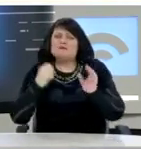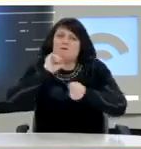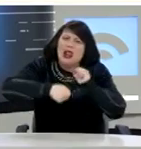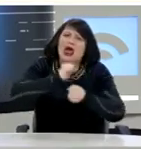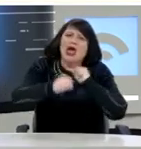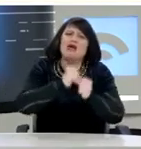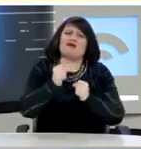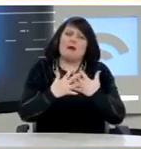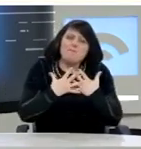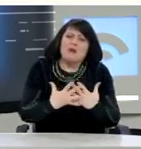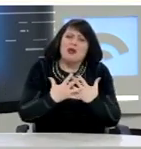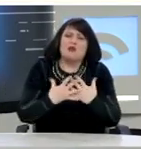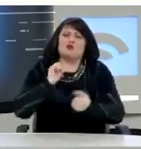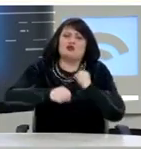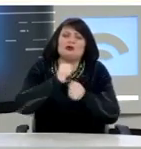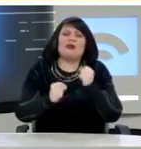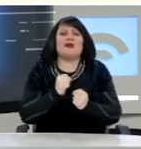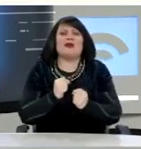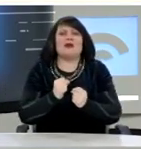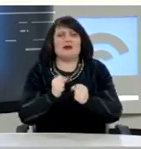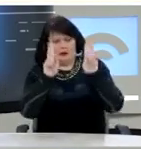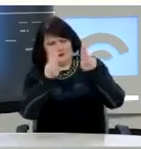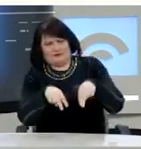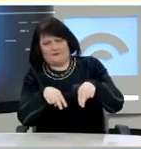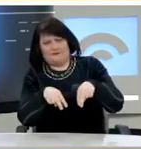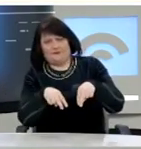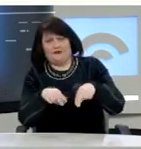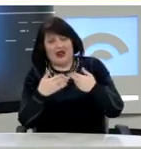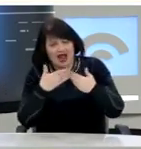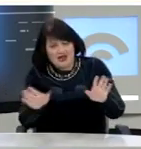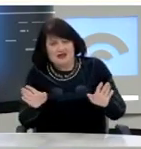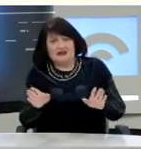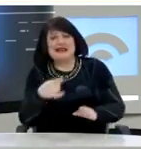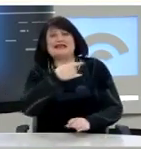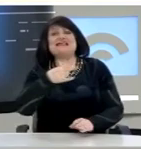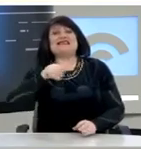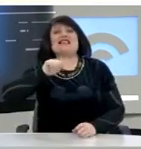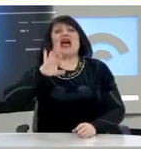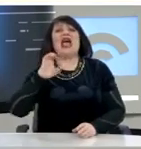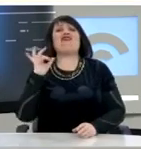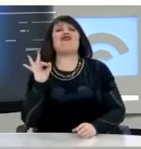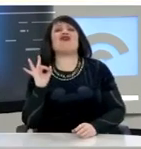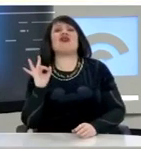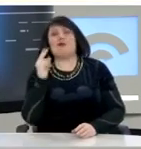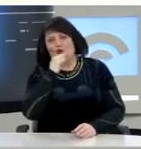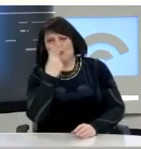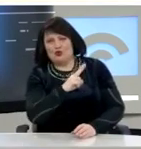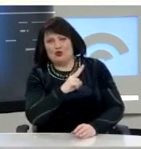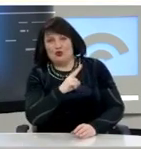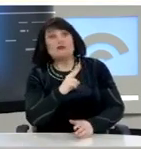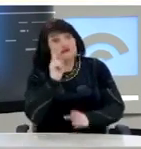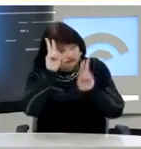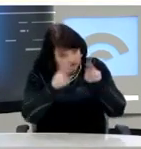Με μεγάλο πάθος. Και αντί να τις αναγνωρίσουμε, και εγώ θέλω να το πω δημόσια στον κύριο Ζάεφ και στην ομάδα του, την τεράστια προσπάθεια που